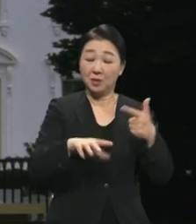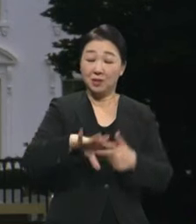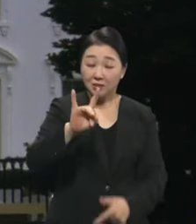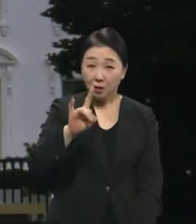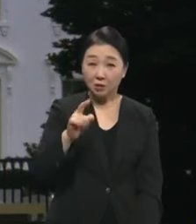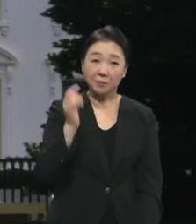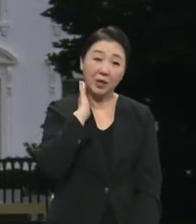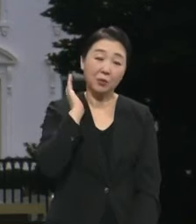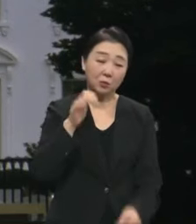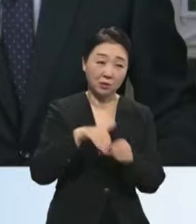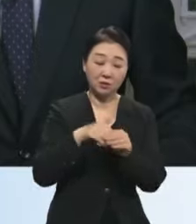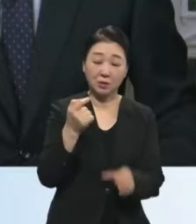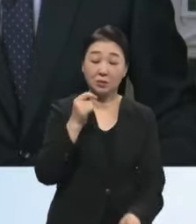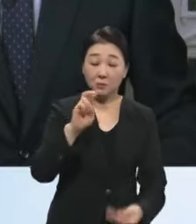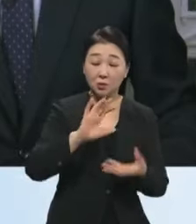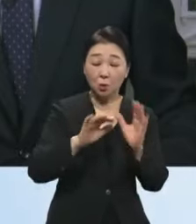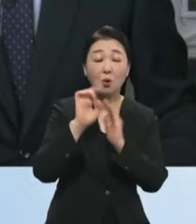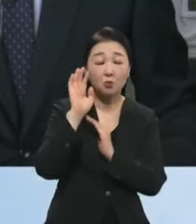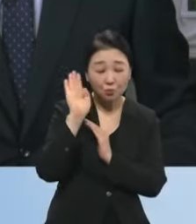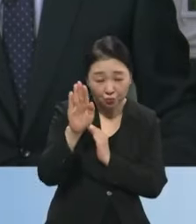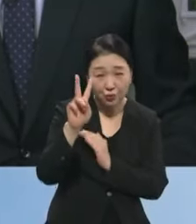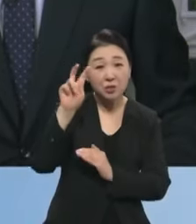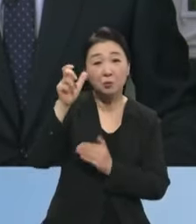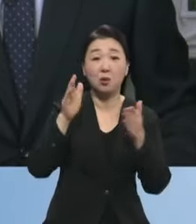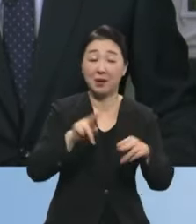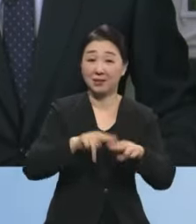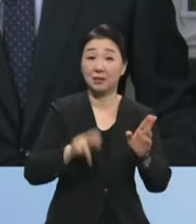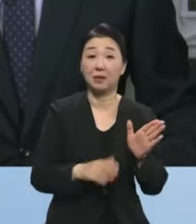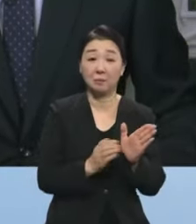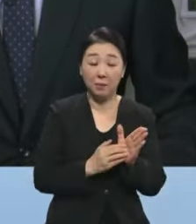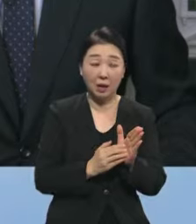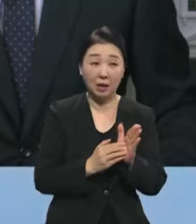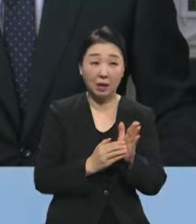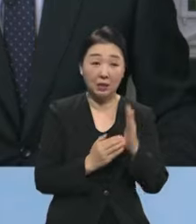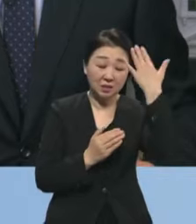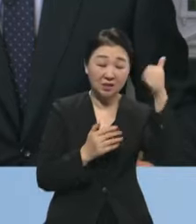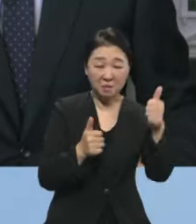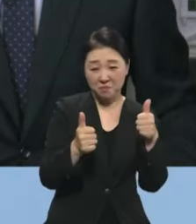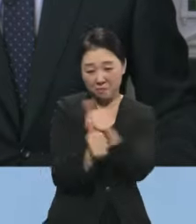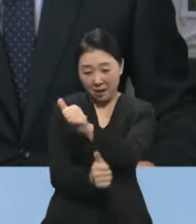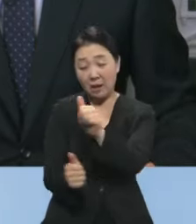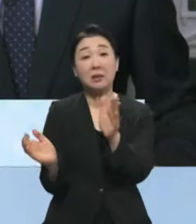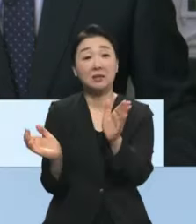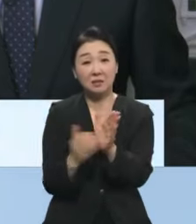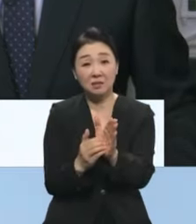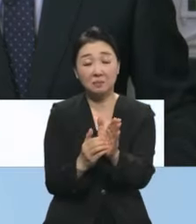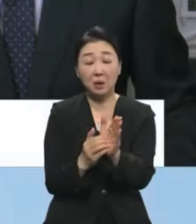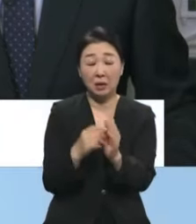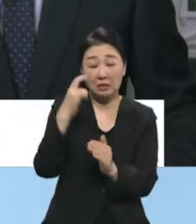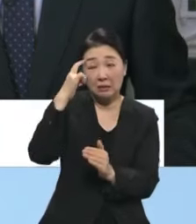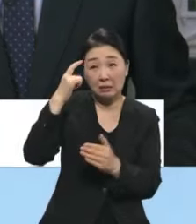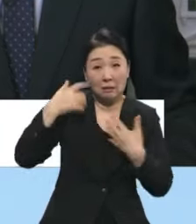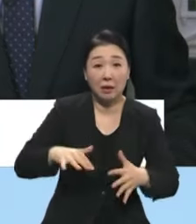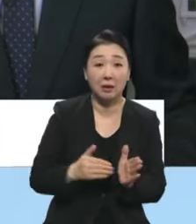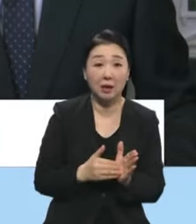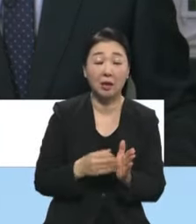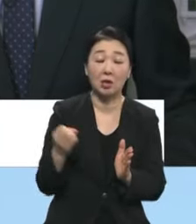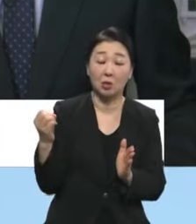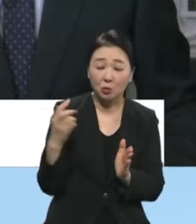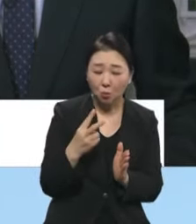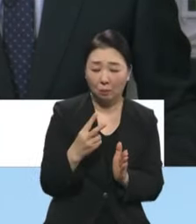지 불과 25일 만입니다. 트럼프에게 참패를 당한 뒤 인지력 논란에 휩싸였죠. 또 그리고 위기가